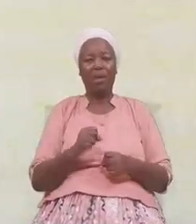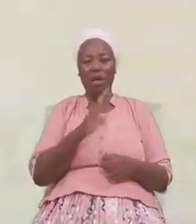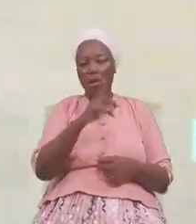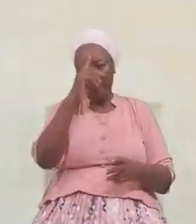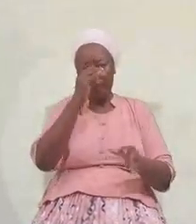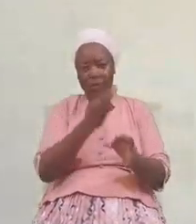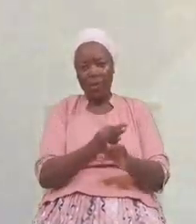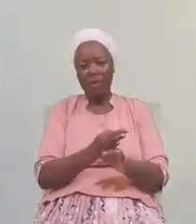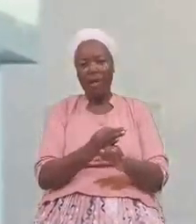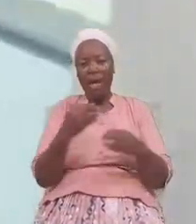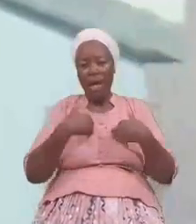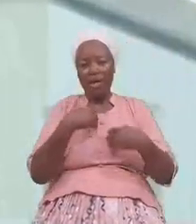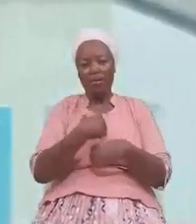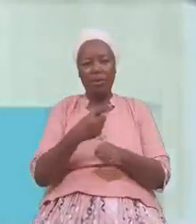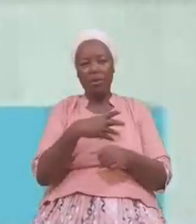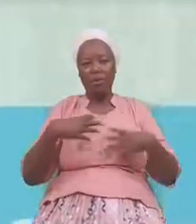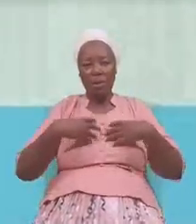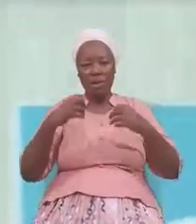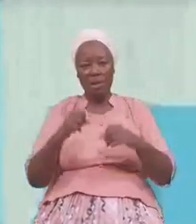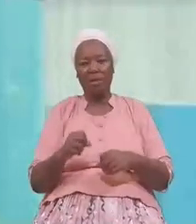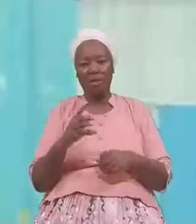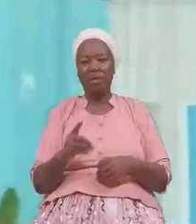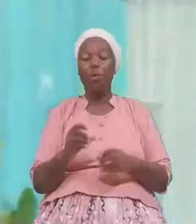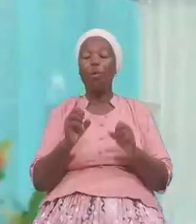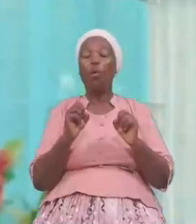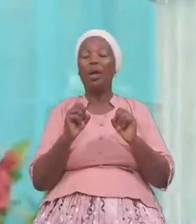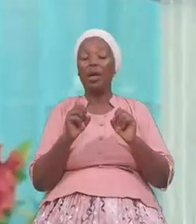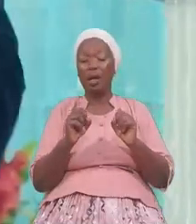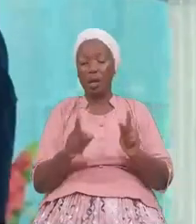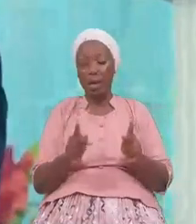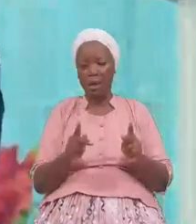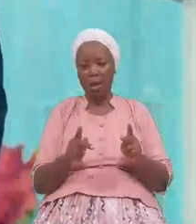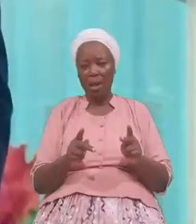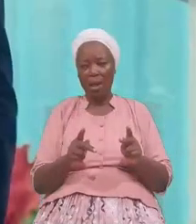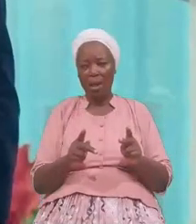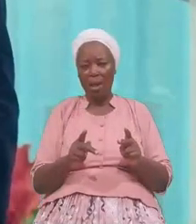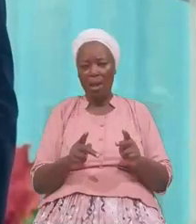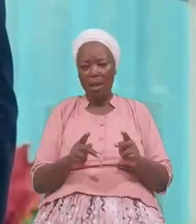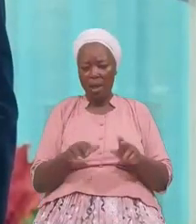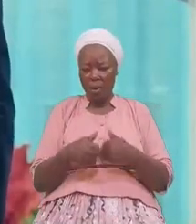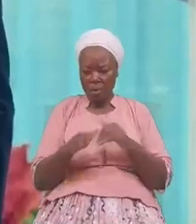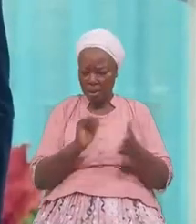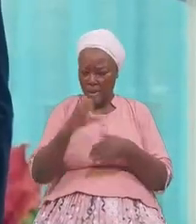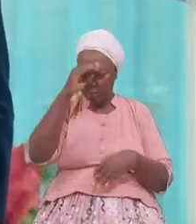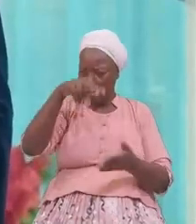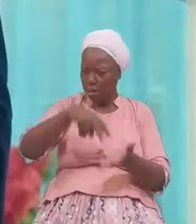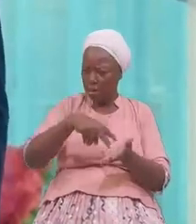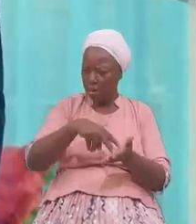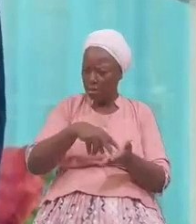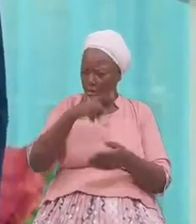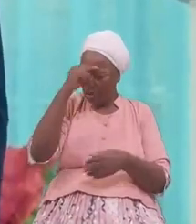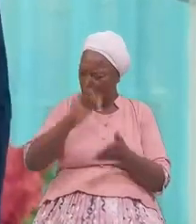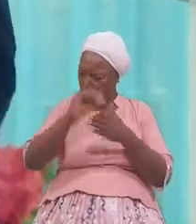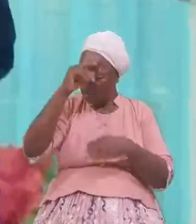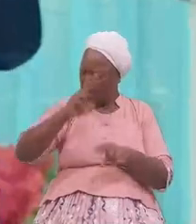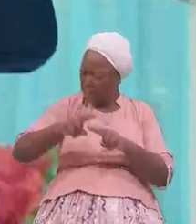foi t'a sauvé. » D'accord. Pourquoi cet homme s'est levé? Il était assis au bord de la voie. La